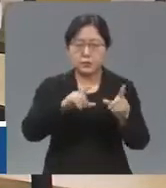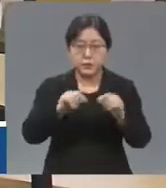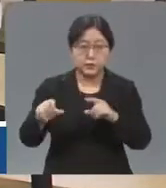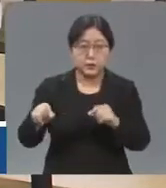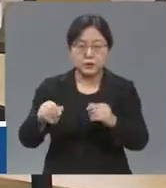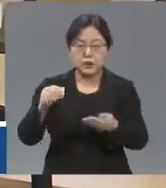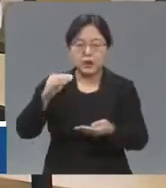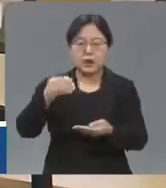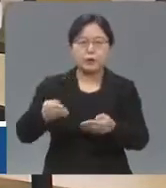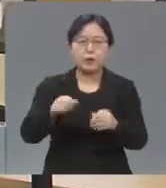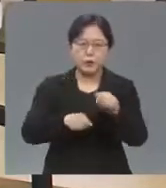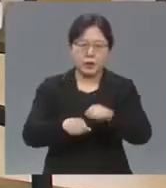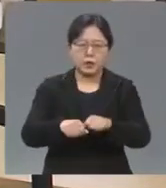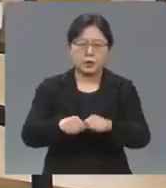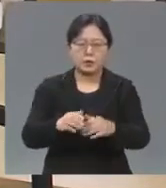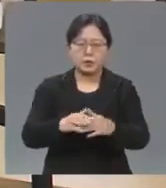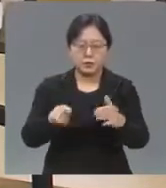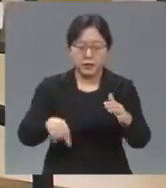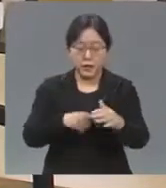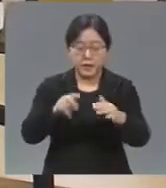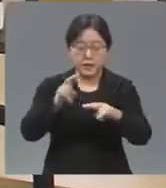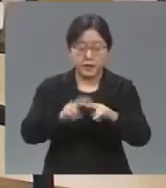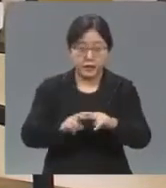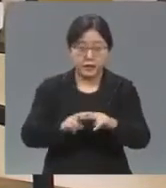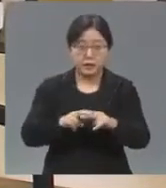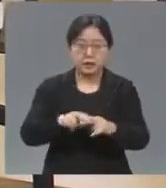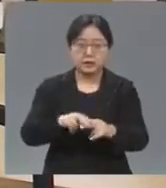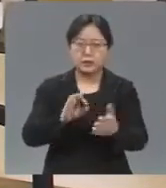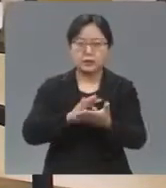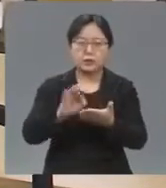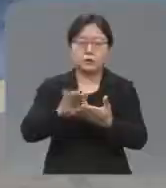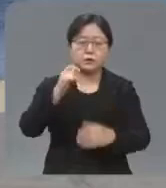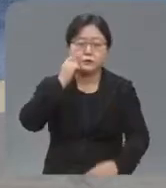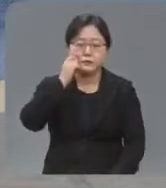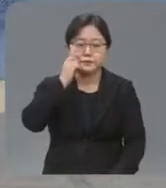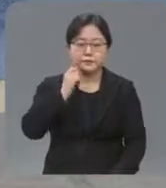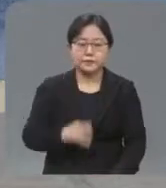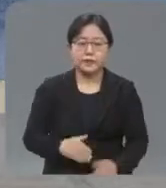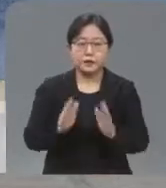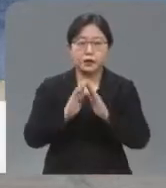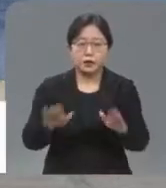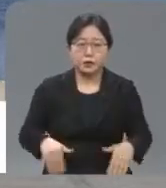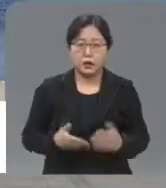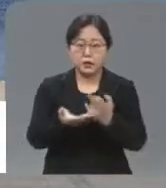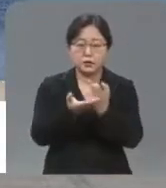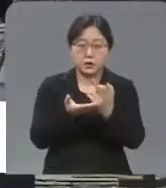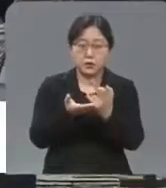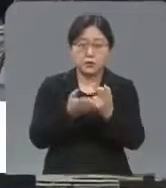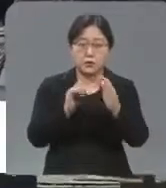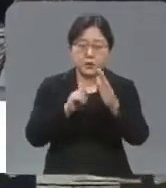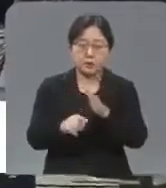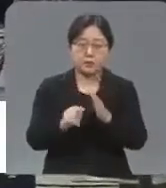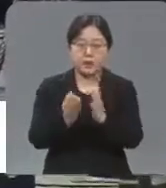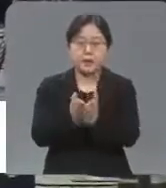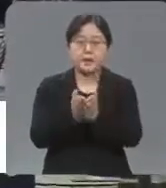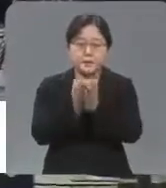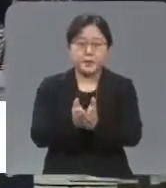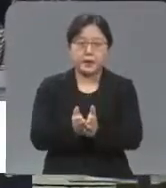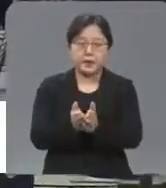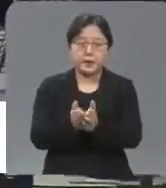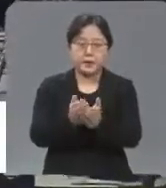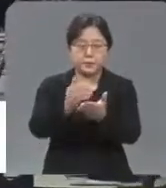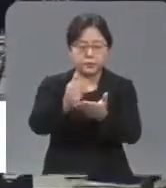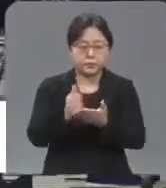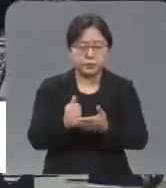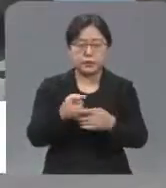포장만 가능하고 실내 좌석도 이용할 수 없습니다. 전남의 섬 고향마을을 잇는 백길 승선